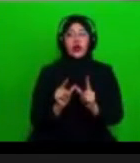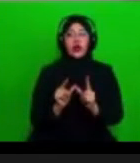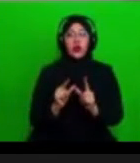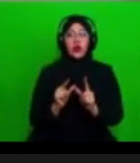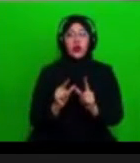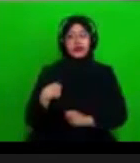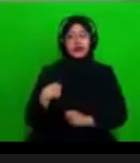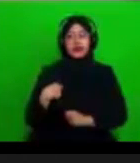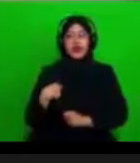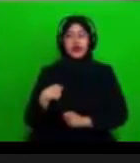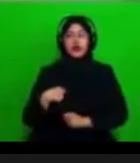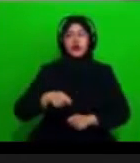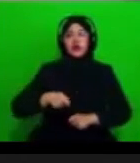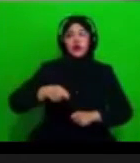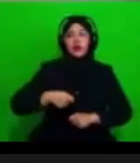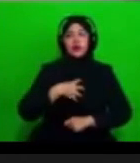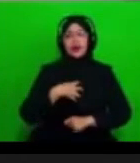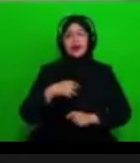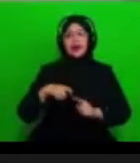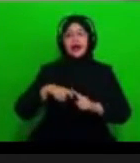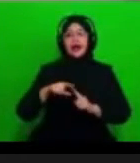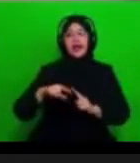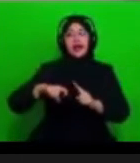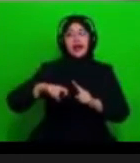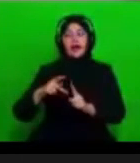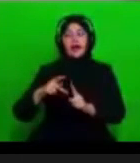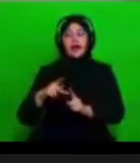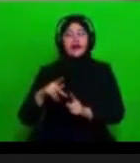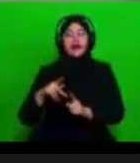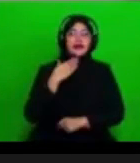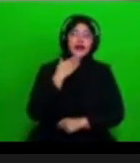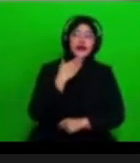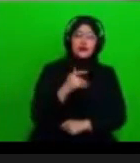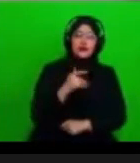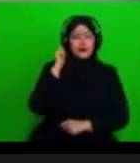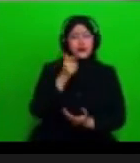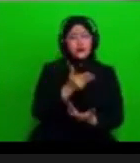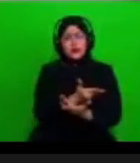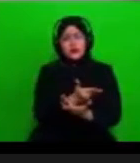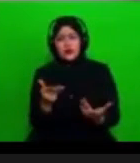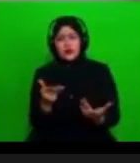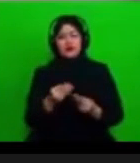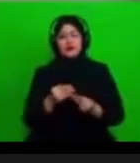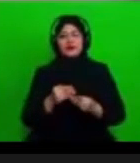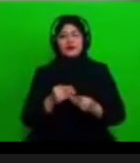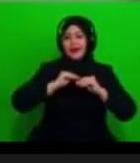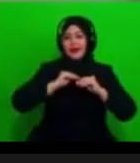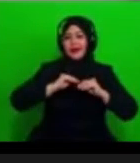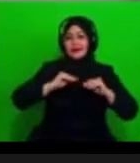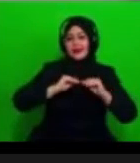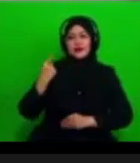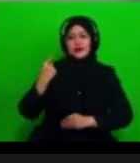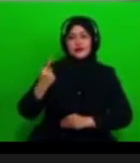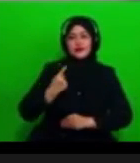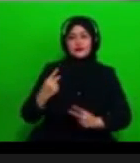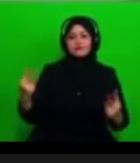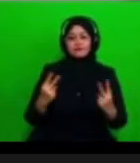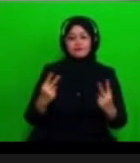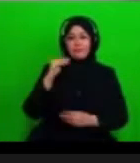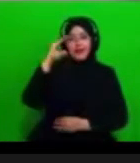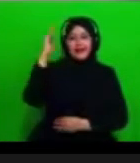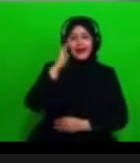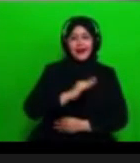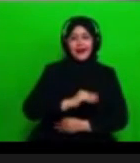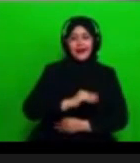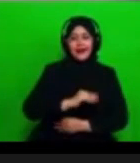Kemenhan, dan Ibu Lilia Dohong dari KLHK. Terima kasih sekali Ibu-Ibu penasehat dari IPP yang sudah hadir pada pagi